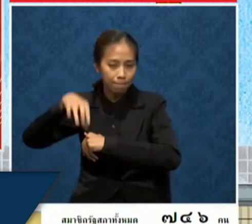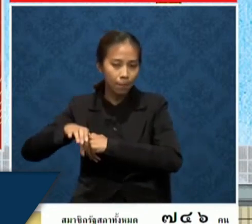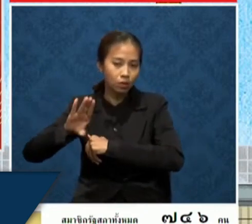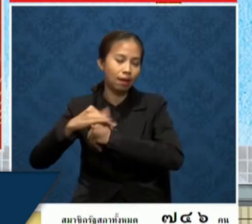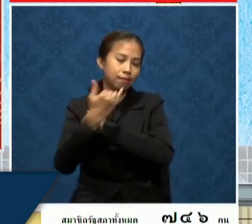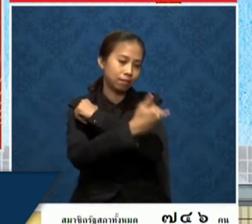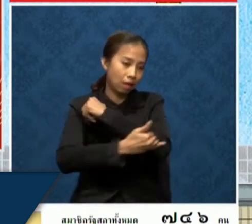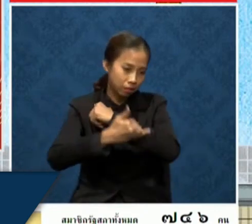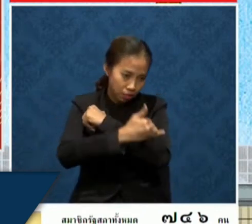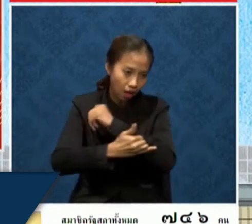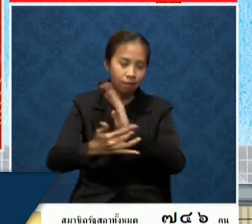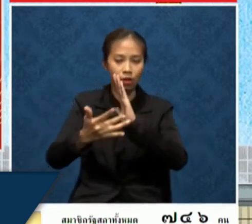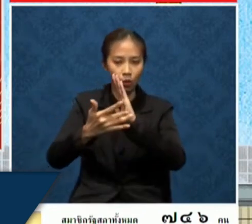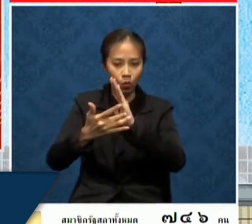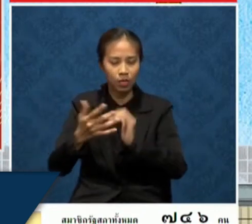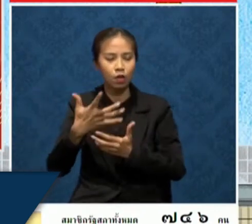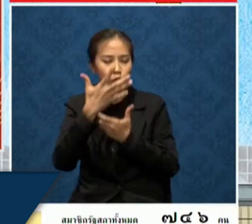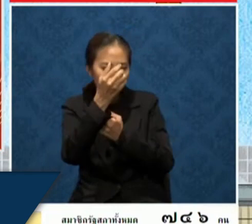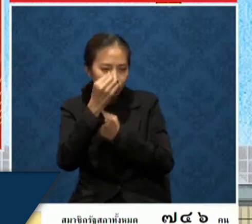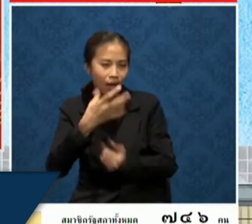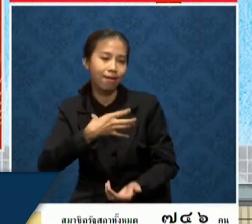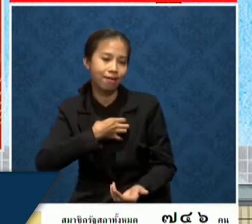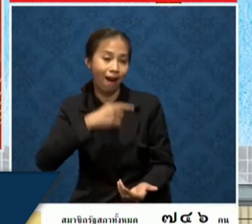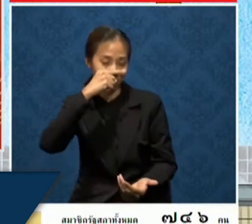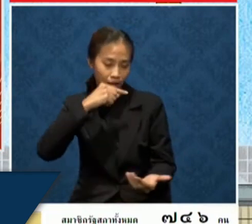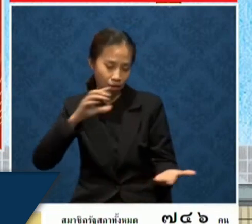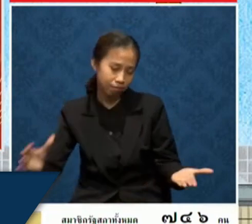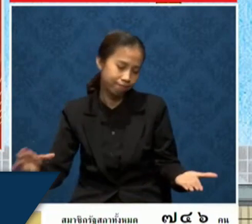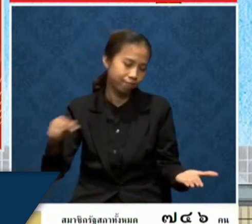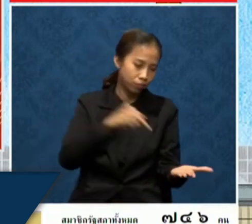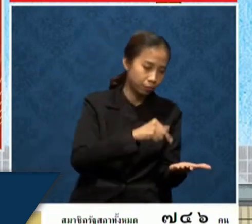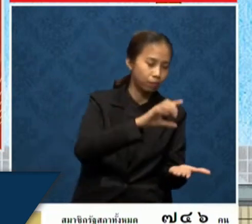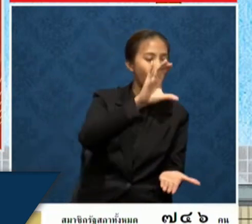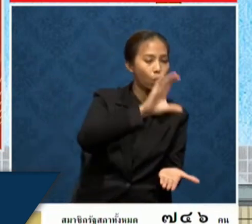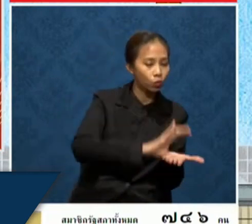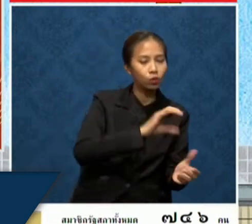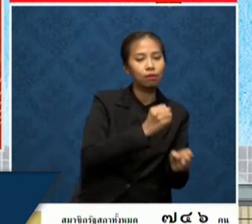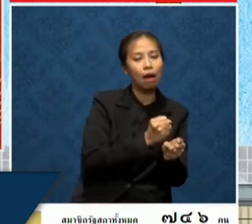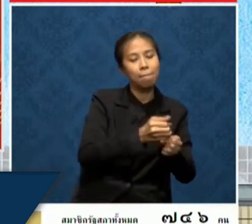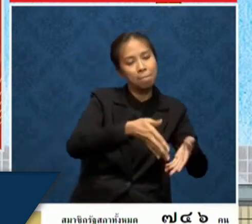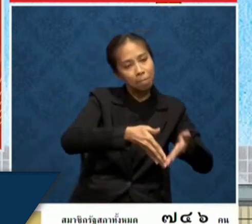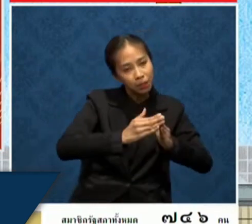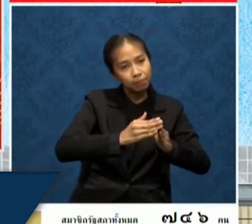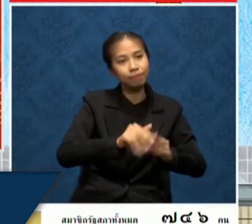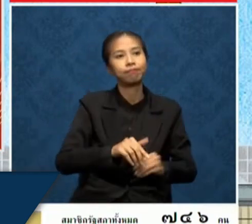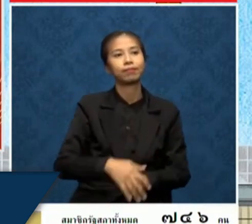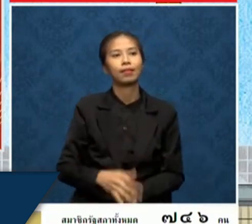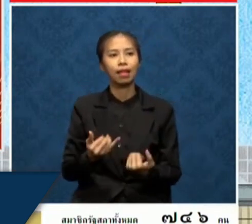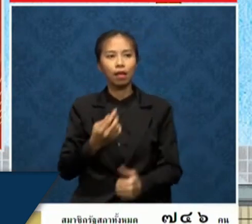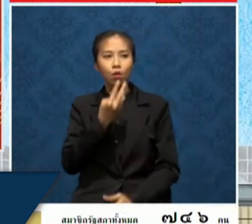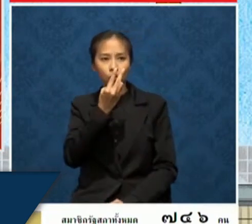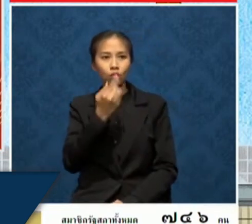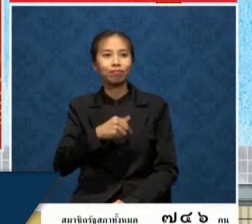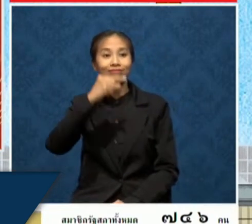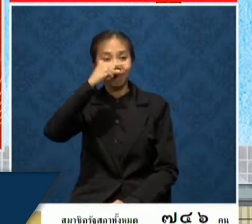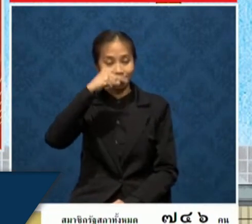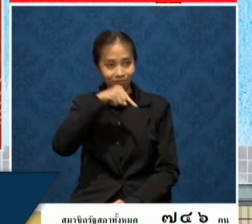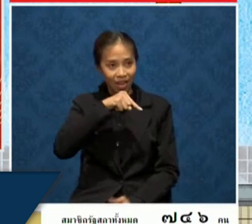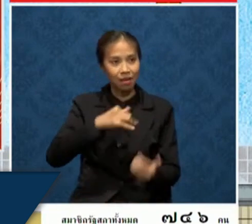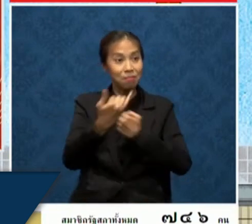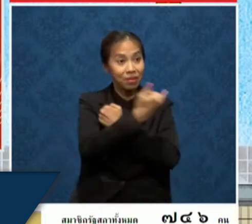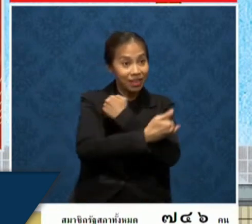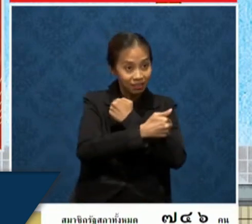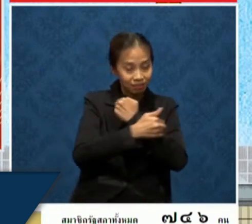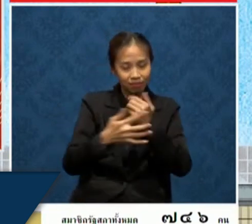เทคโนโลยีดีๆอยากมาลงทุนบ้านเราทุกท่านครับดูตัวเลขเปรียบเทียบ FTA ที่ไทยมีเทียบกับเพื่อนบ้านเราสิ